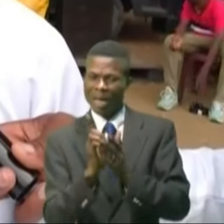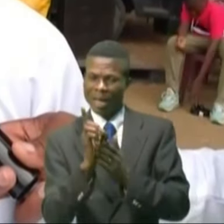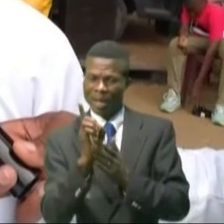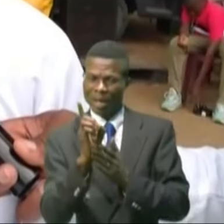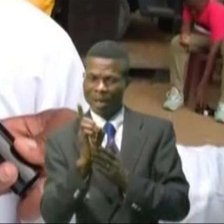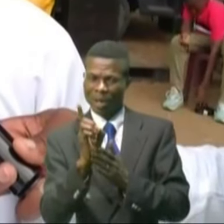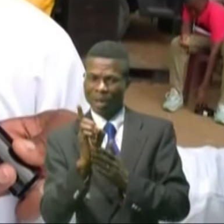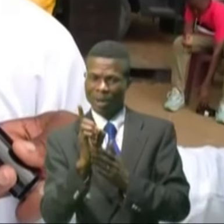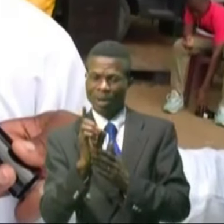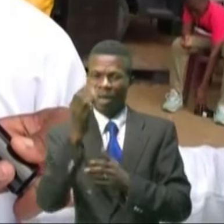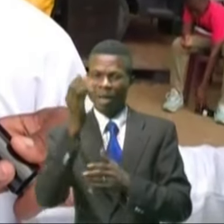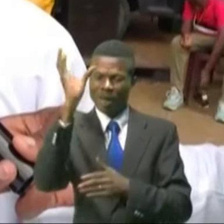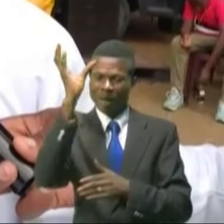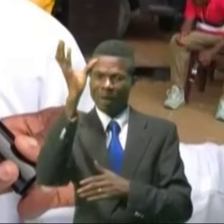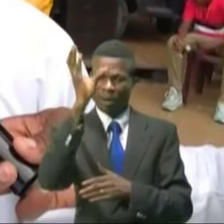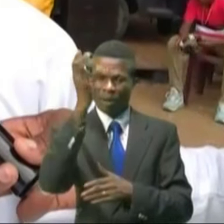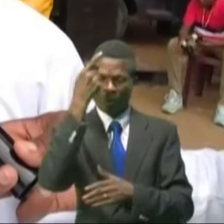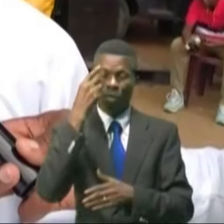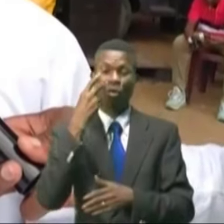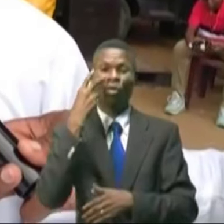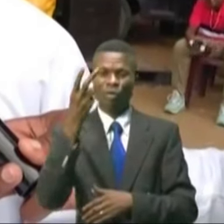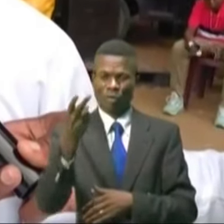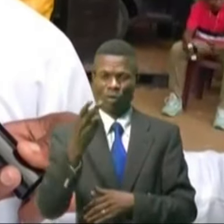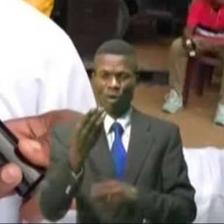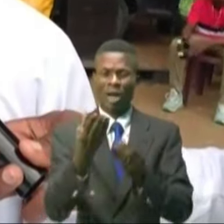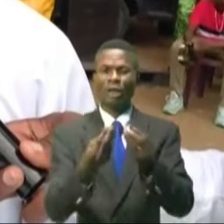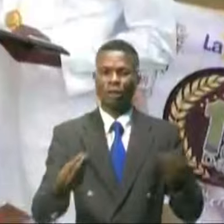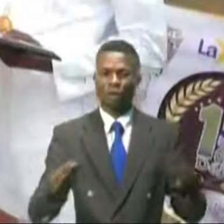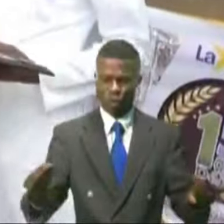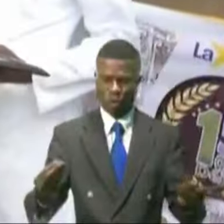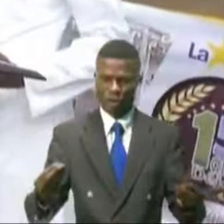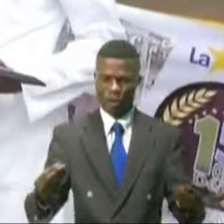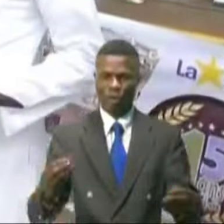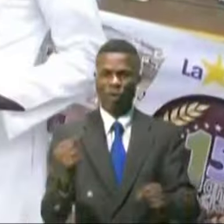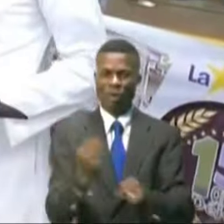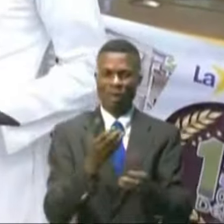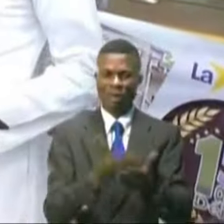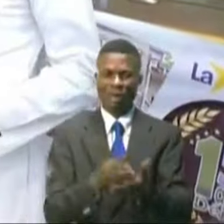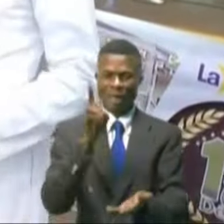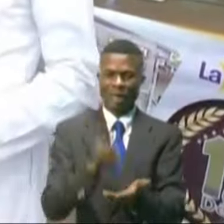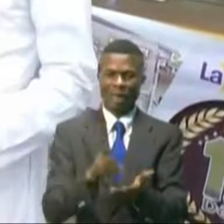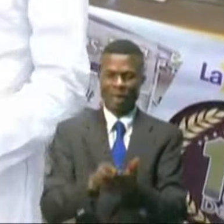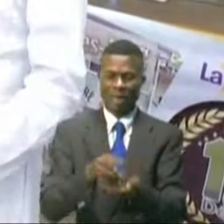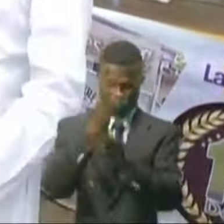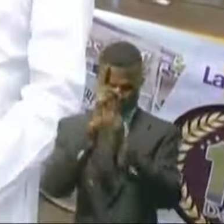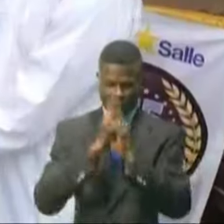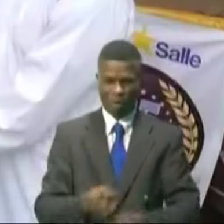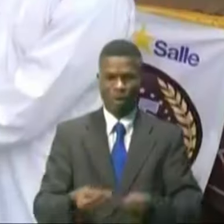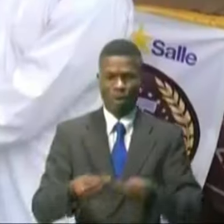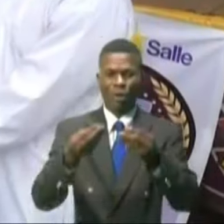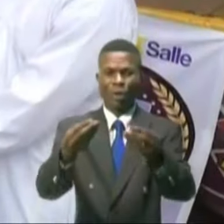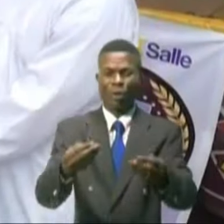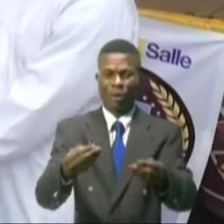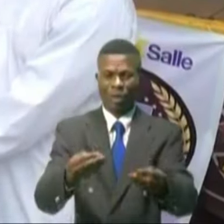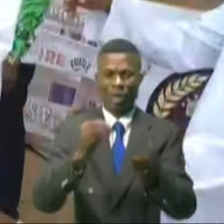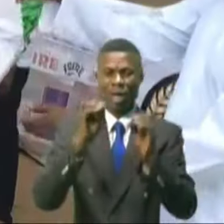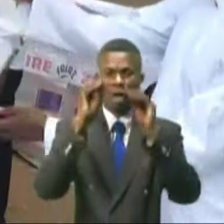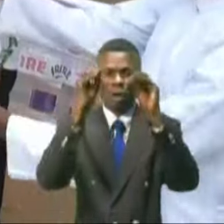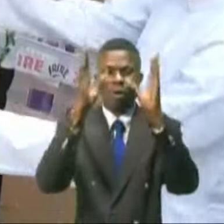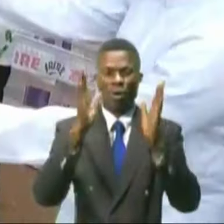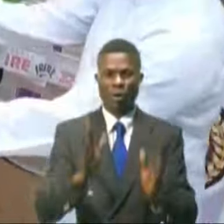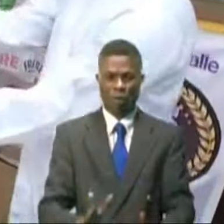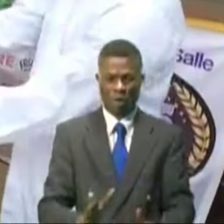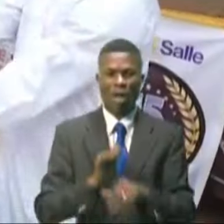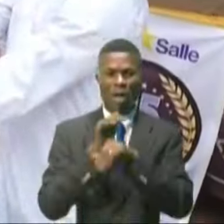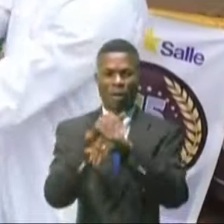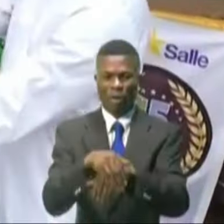du mûrissement pour voir les fruits de la moisson. Des diplômes de mérite ont été décernés à quelques enseignants qui ont